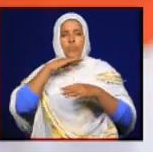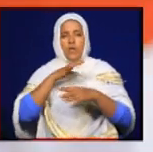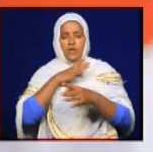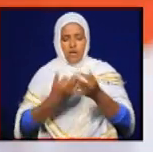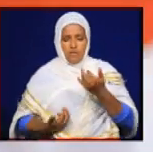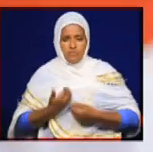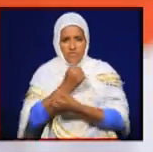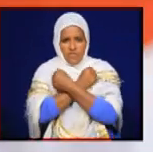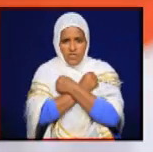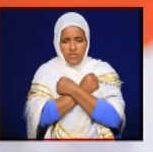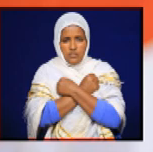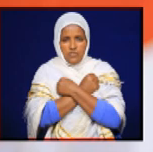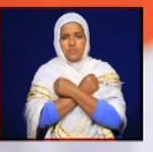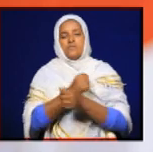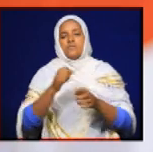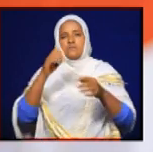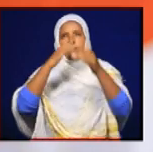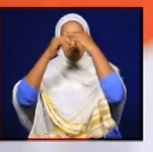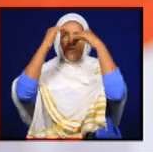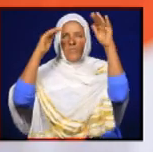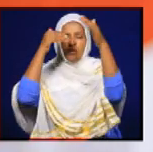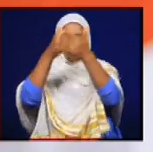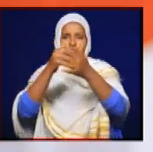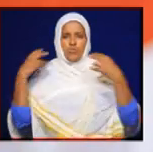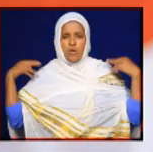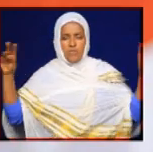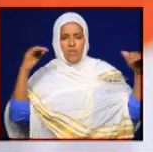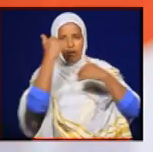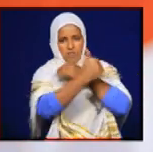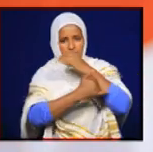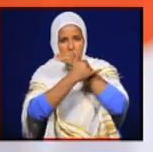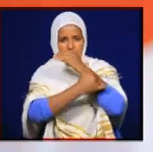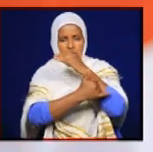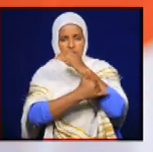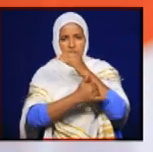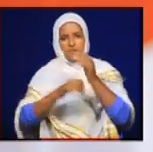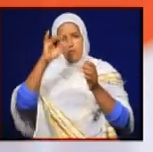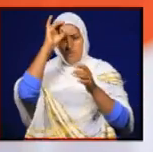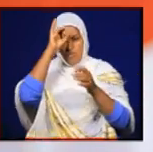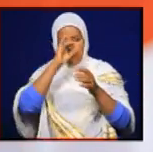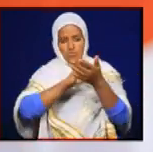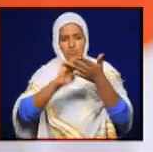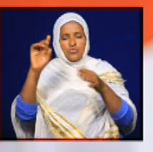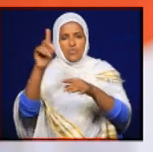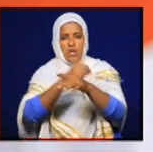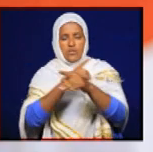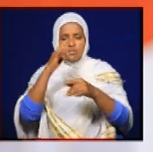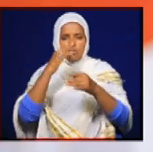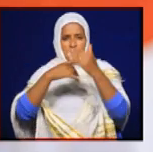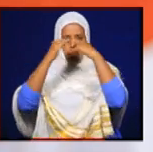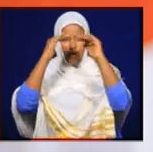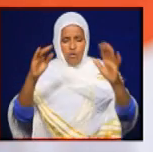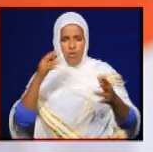ልባቸው ባይረካ ቢቃጠል በፍቅር ከአርያም ደርሶ ከመላእክት አገር ሊቁ ቅዱስ ያሬድ